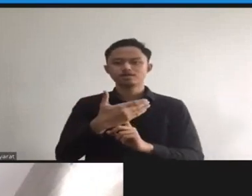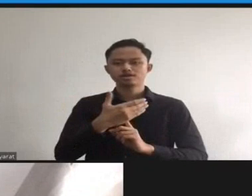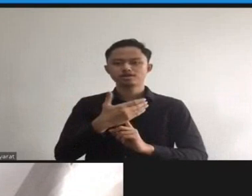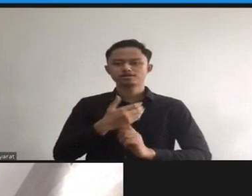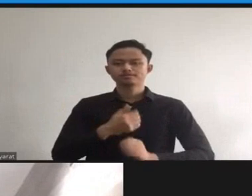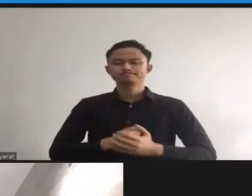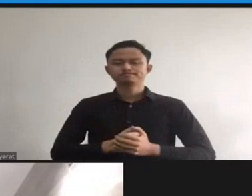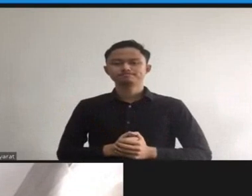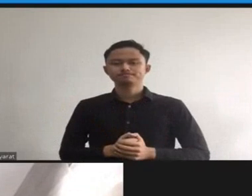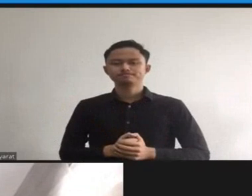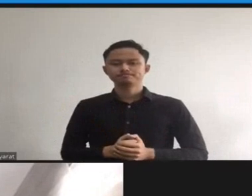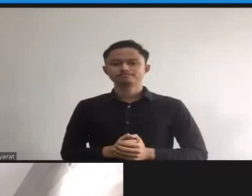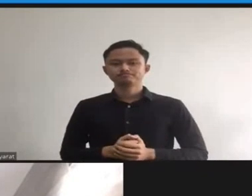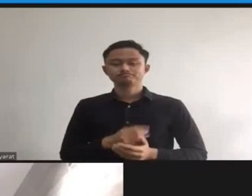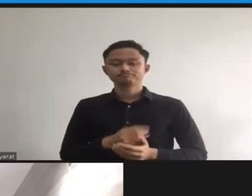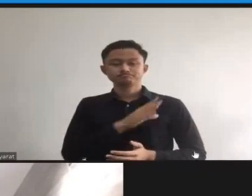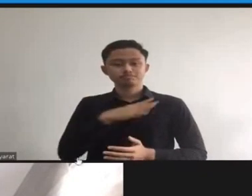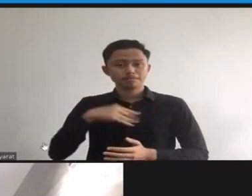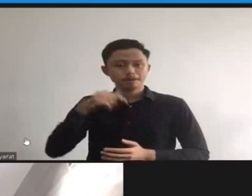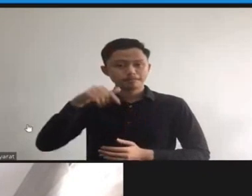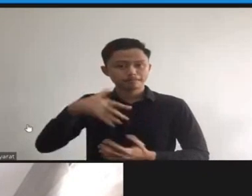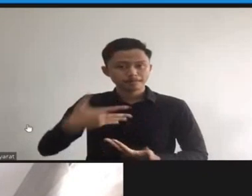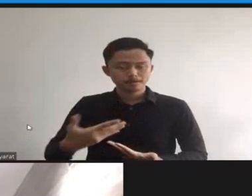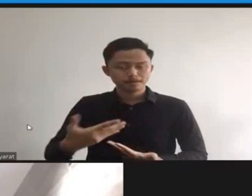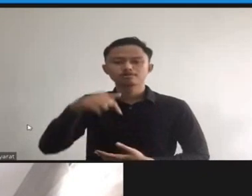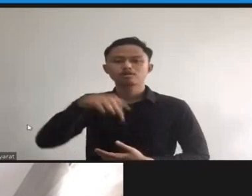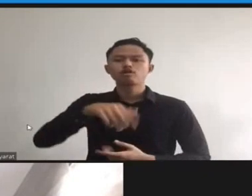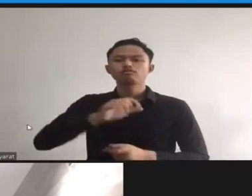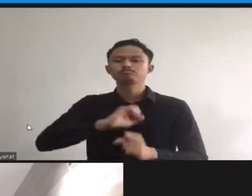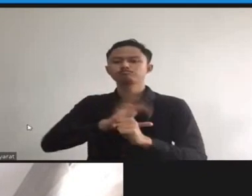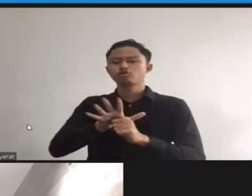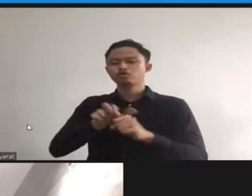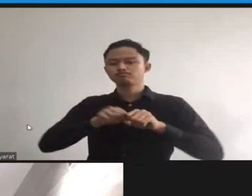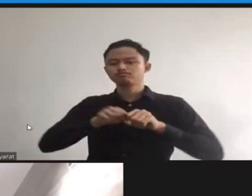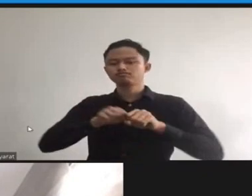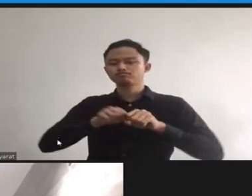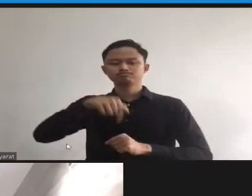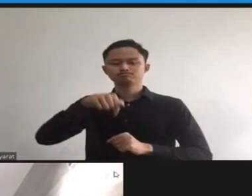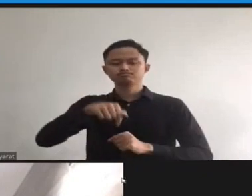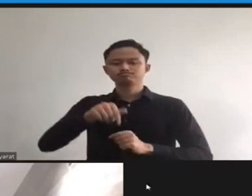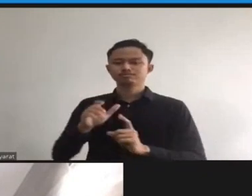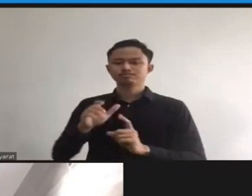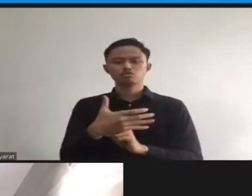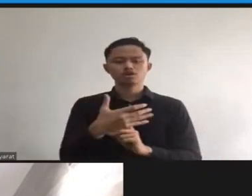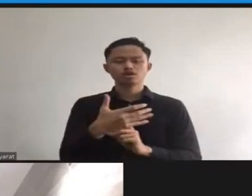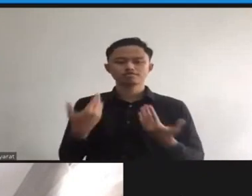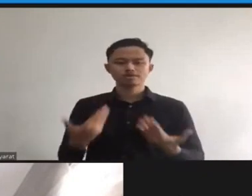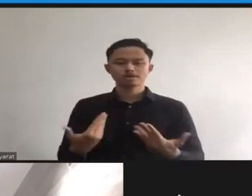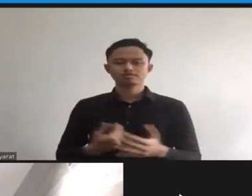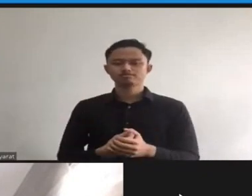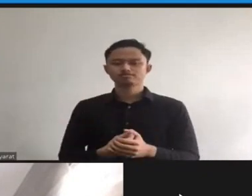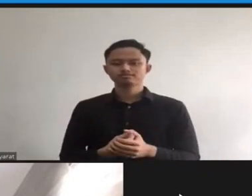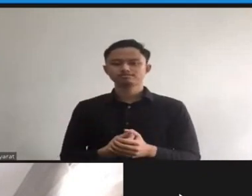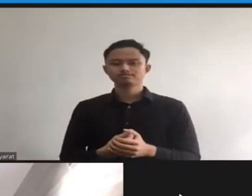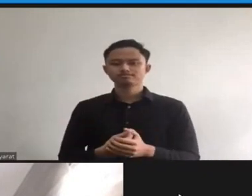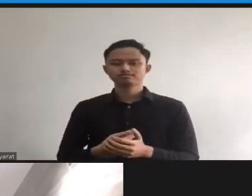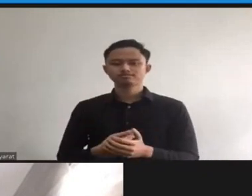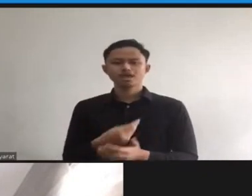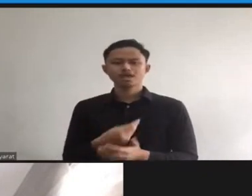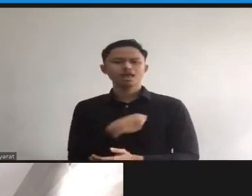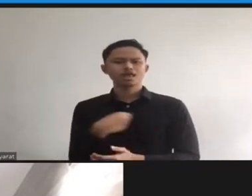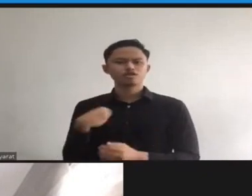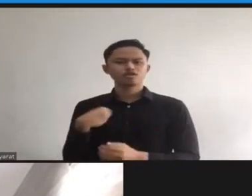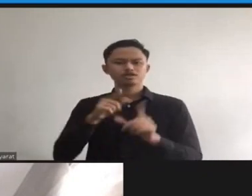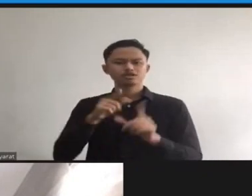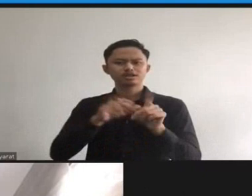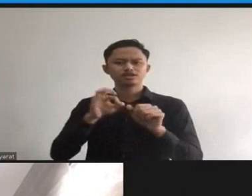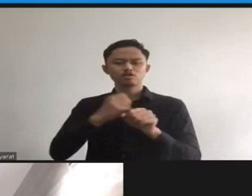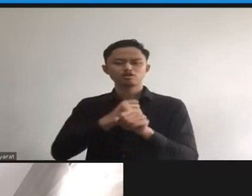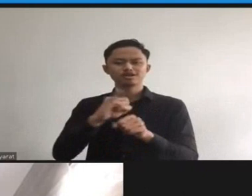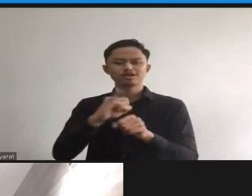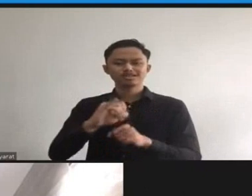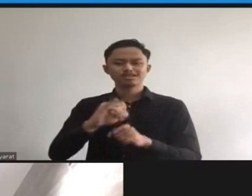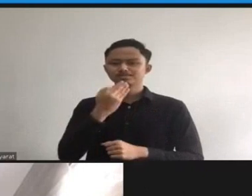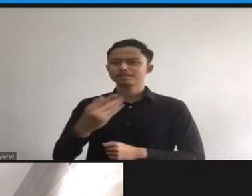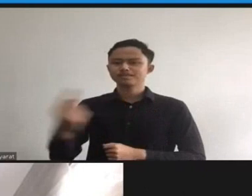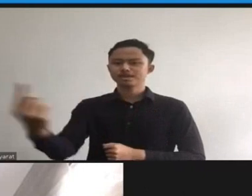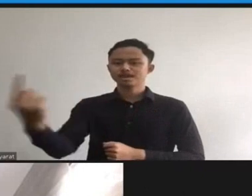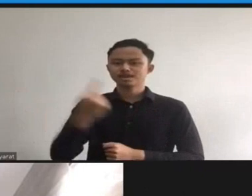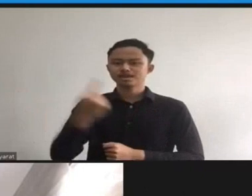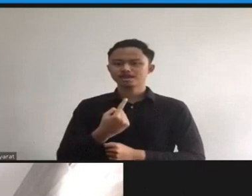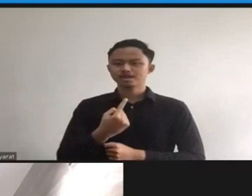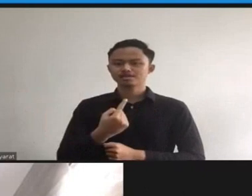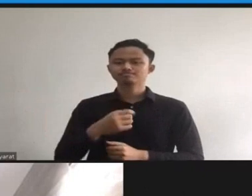perlindungannya selama pandemi. Sudah hadir juga Dr. Yogi. Selamat datang Dr. Yogi dari IDAI